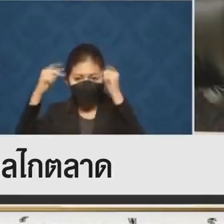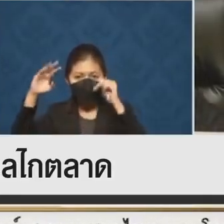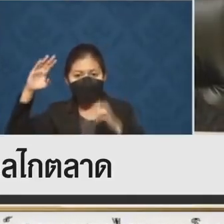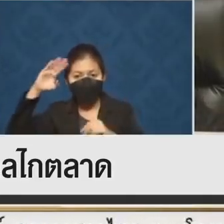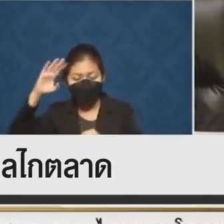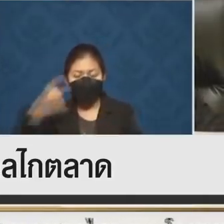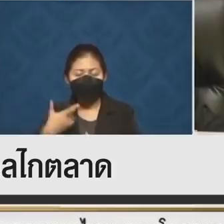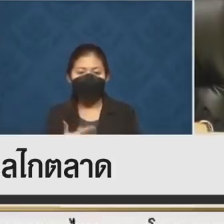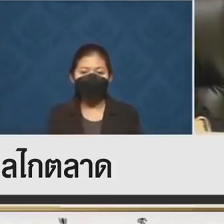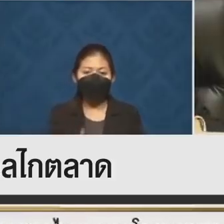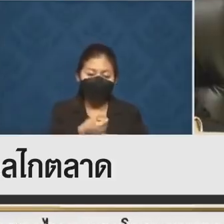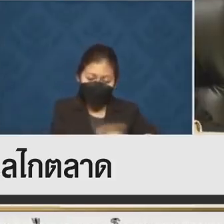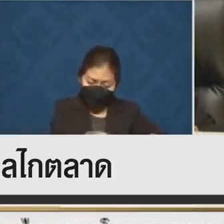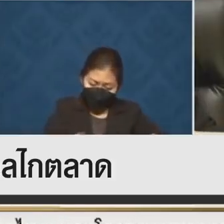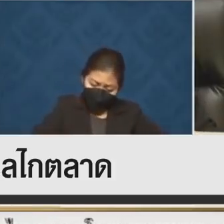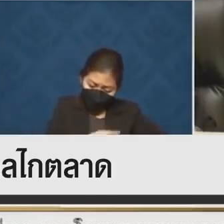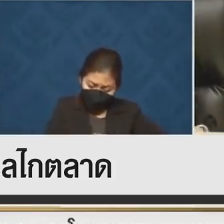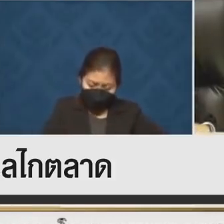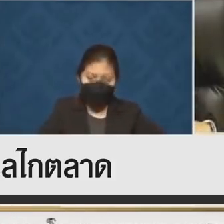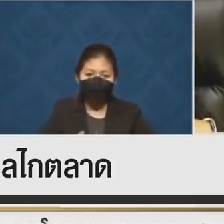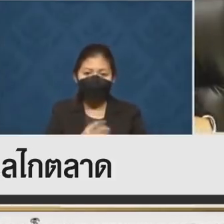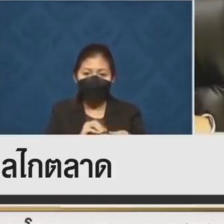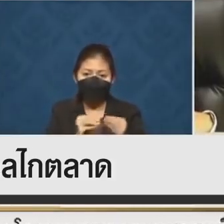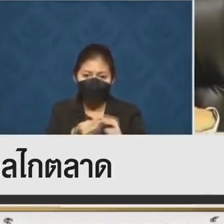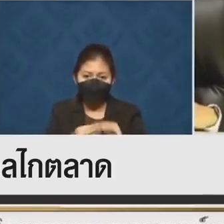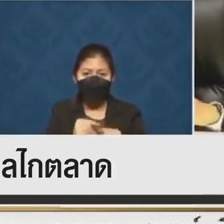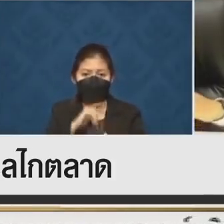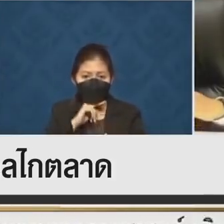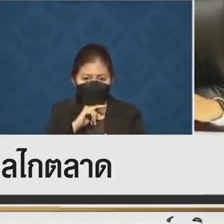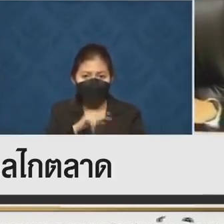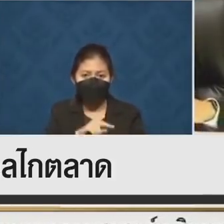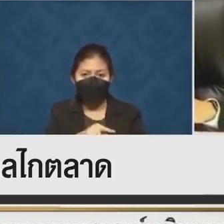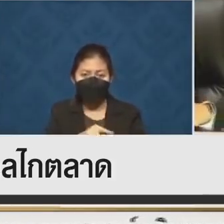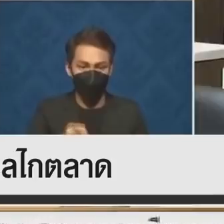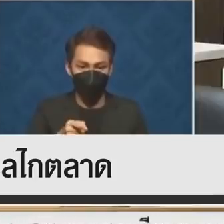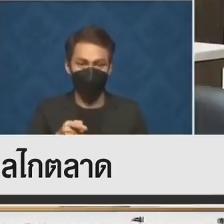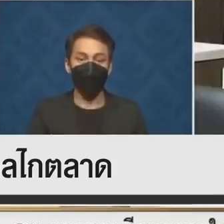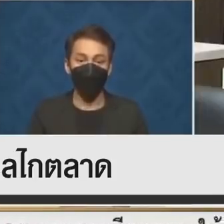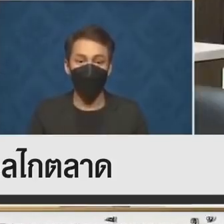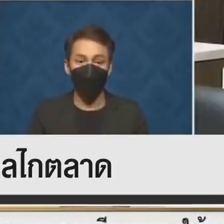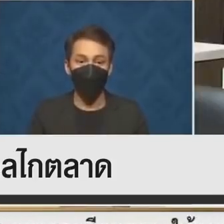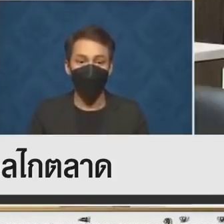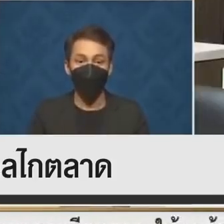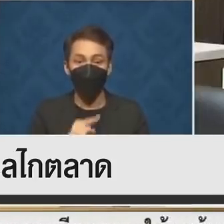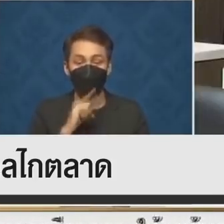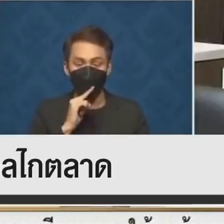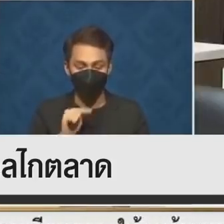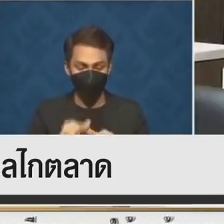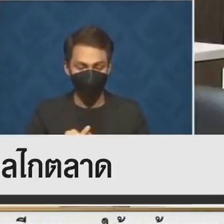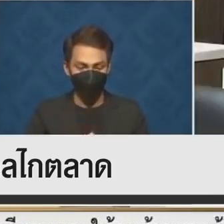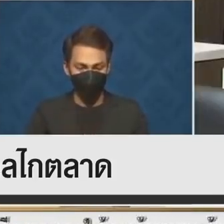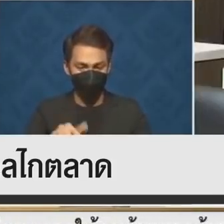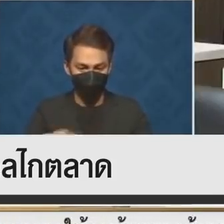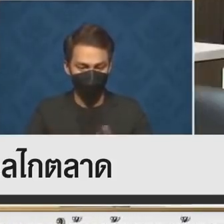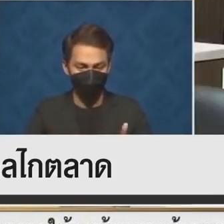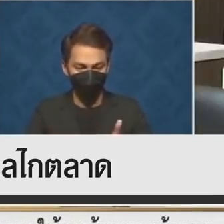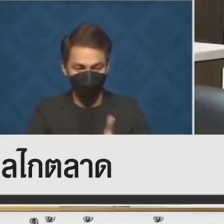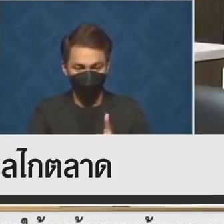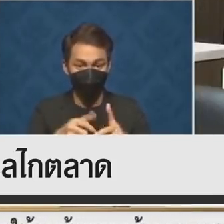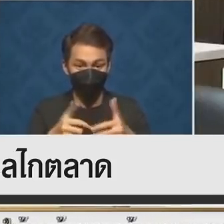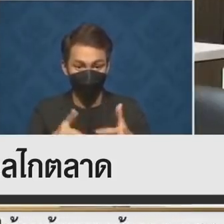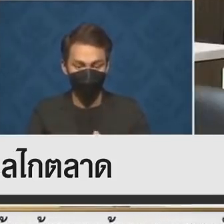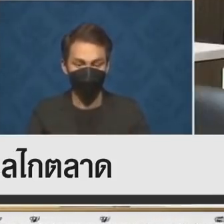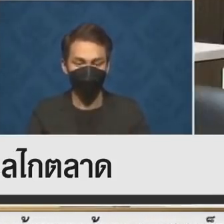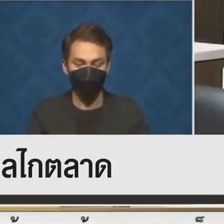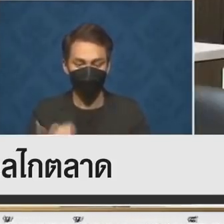ลขตัวหมูนั่นยังอยู่นะครับท่านยังไม่ได้ขาดหรือหายไปไหน หลังจากโรคนี้ระบาดแล้วเนี่ยปัญหาที่ตามม